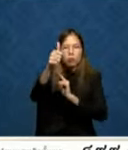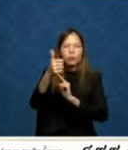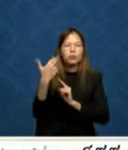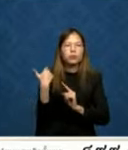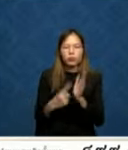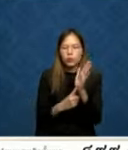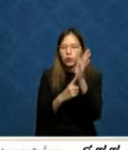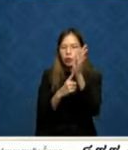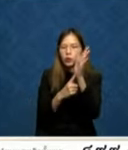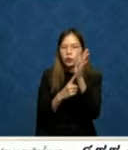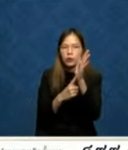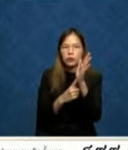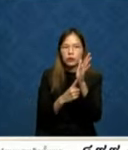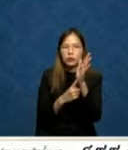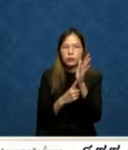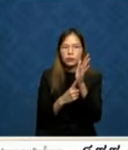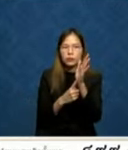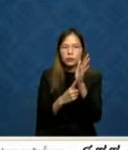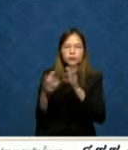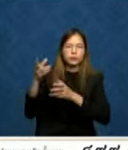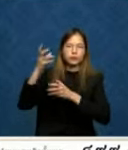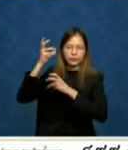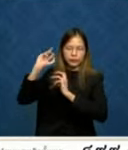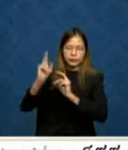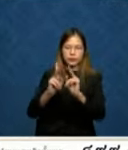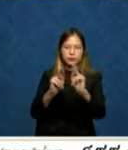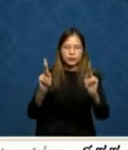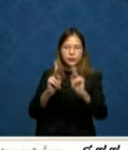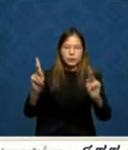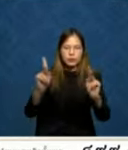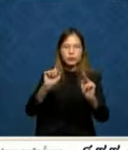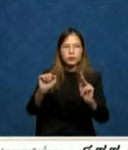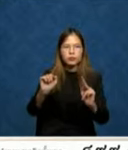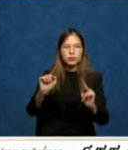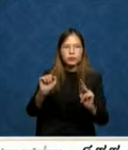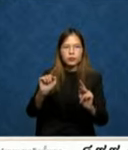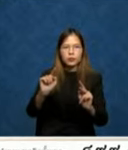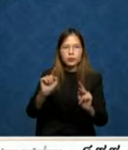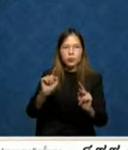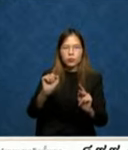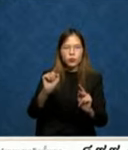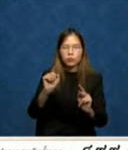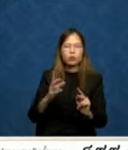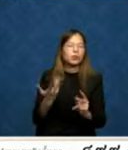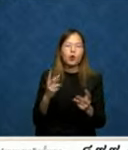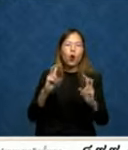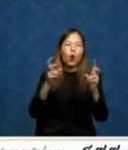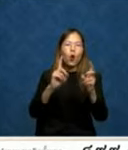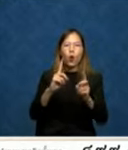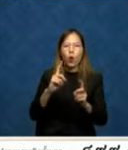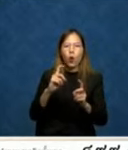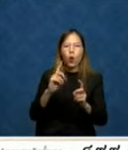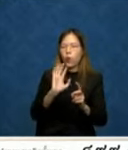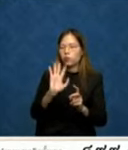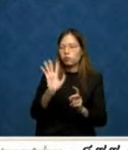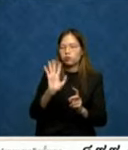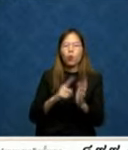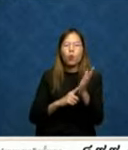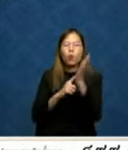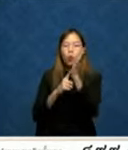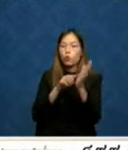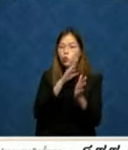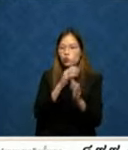ตัวอย่างเดียวย้อนถามกลับไปยังท่านกรรมาธิการที่ได้สงวนความเห็นไม่ได้เป็นข้อเสียนะครับลองยกตัวอย่างว่